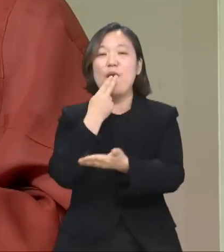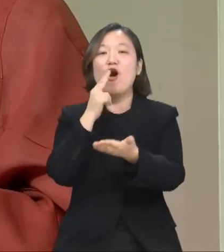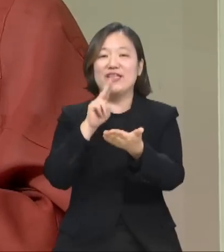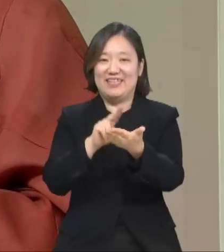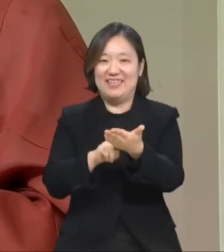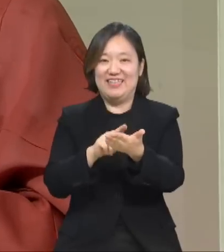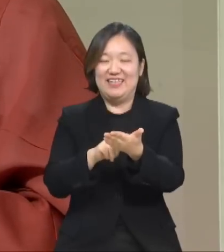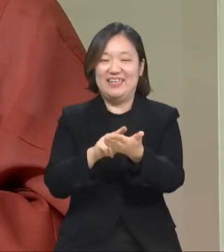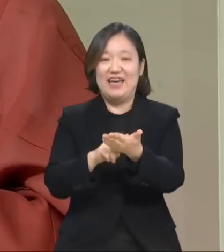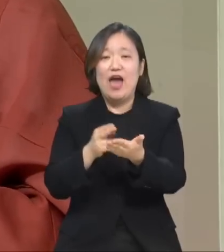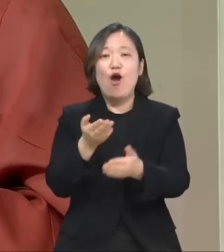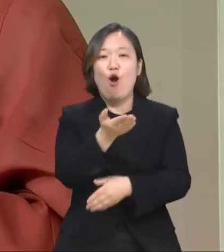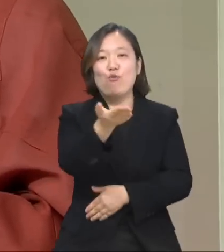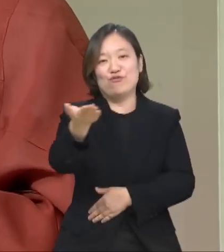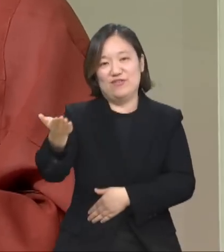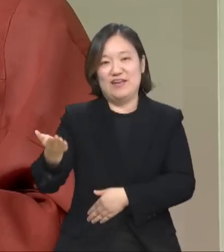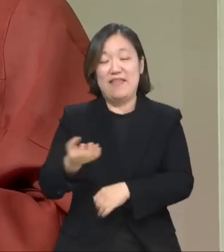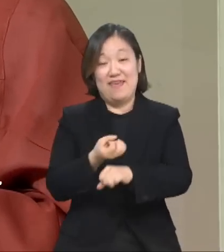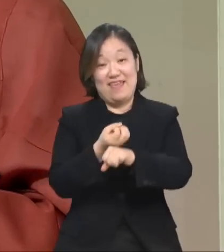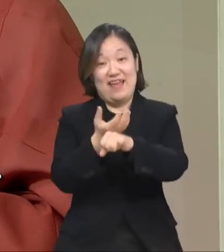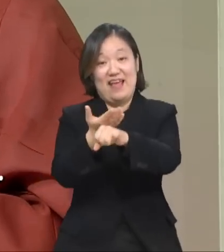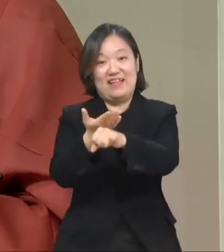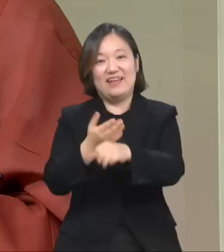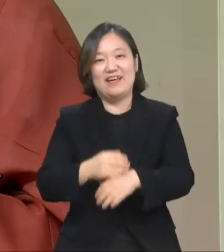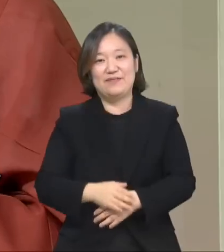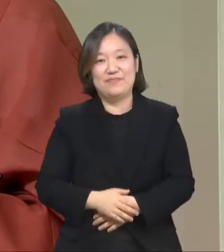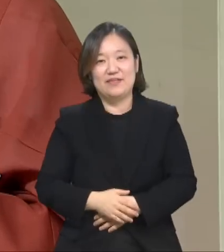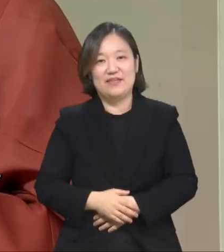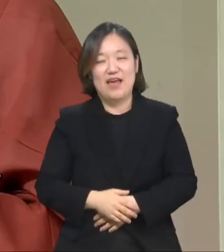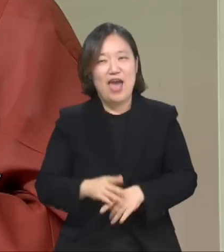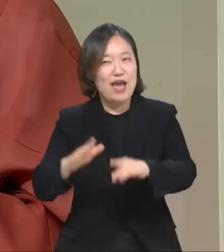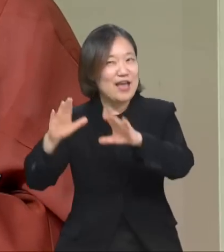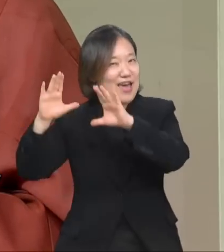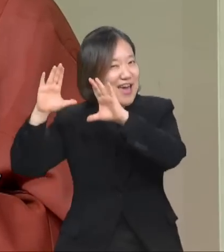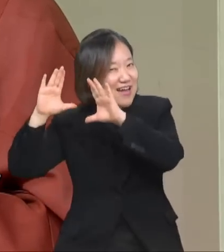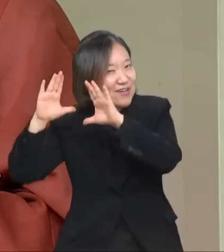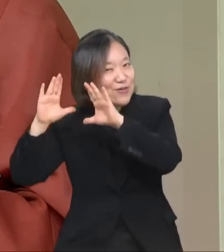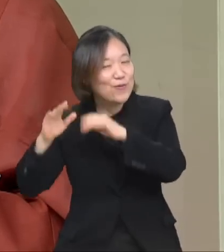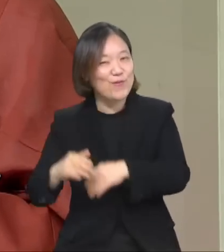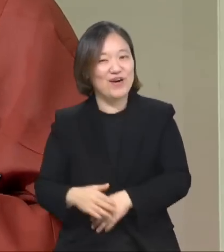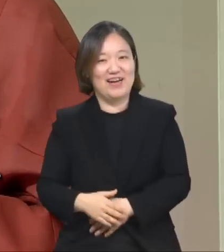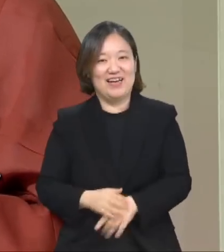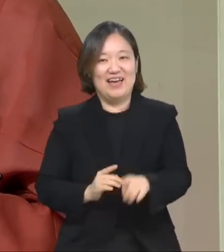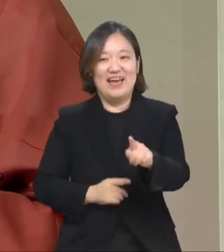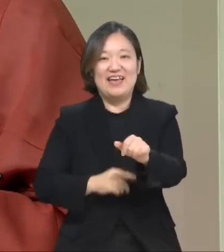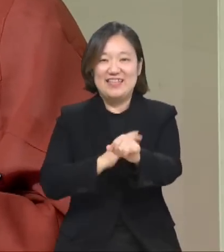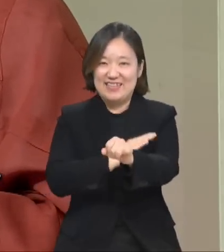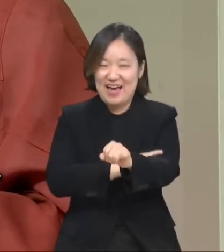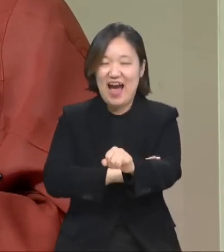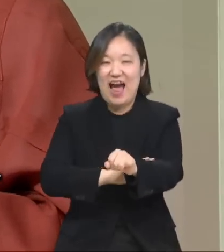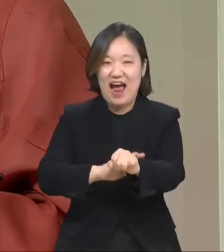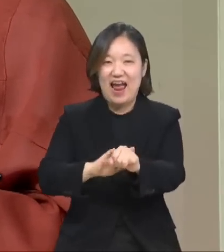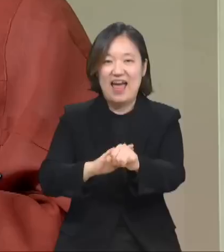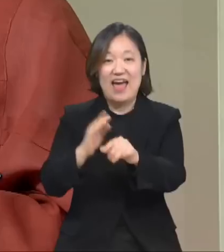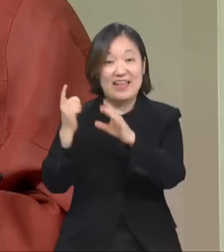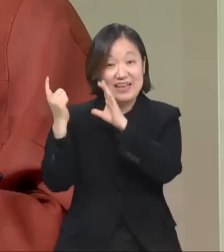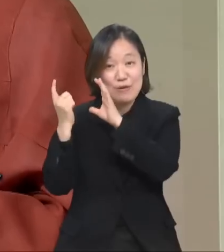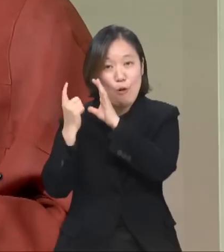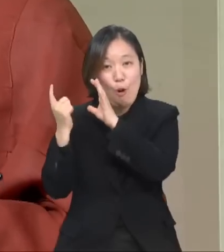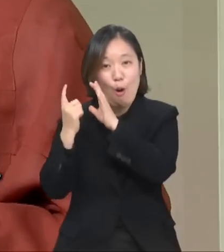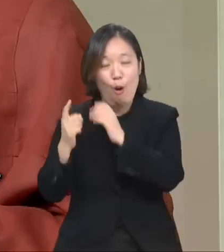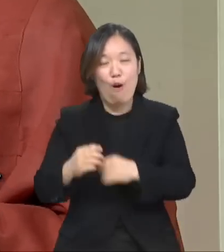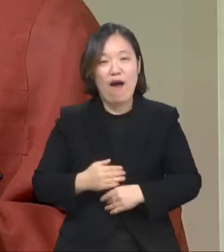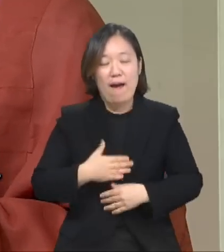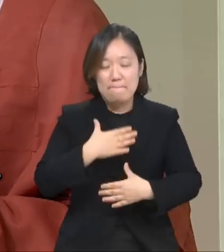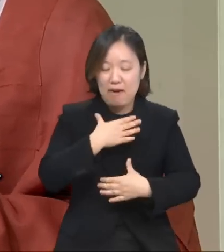전해드릴까 합니다 여러분들 귀를 쫑긋 이렇게 세우시고 그렇게 경건한 마음으로